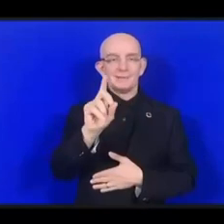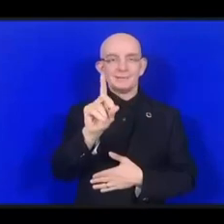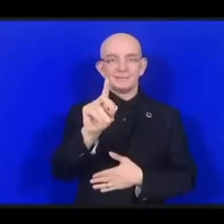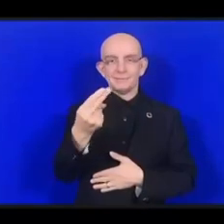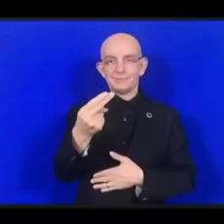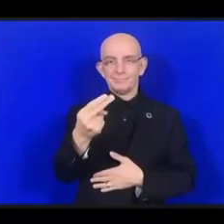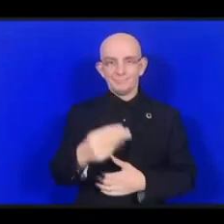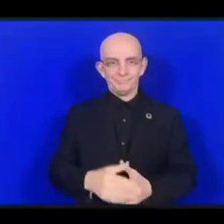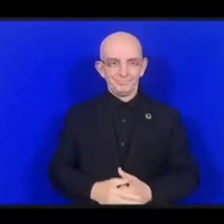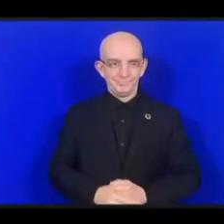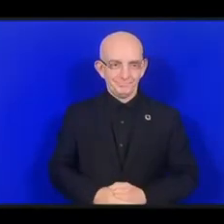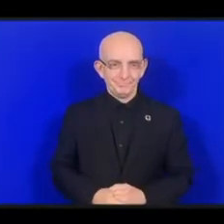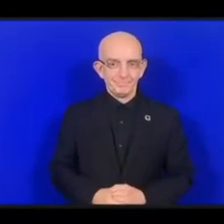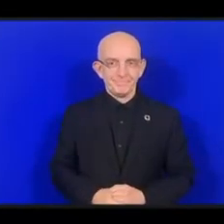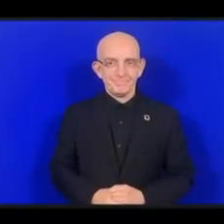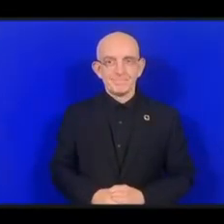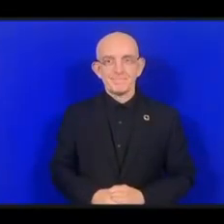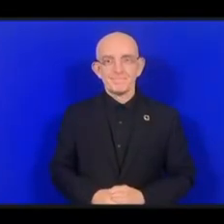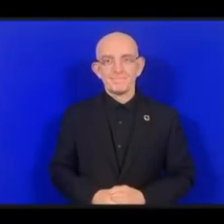riade